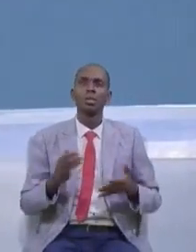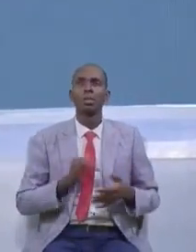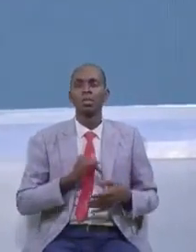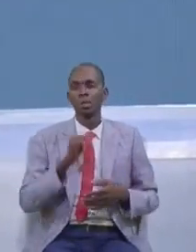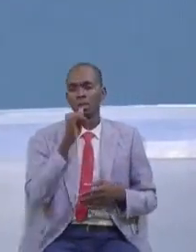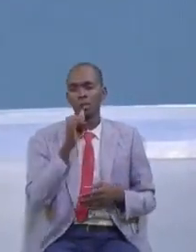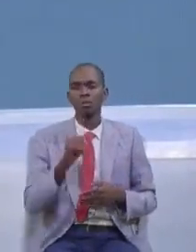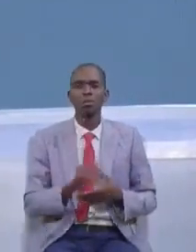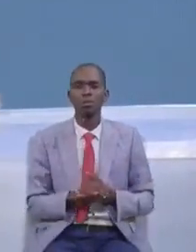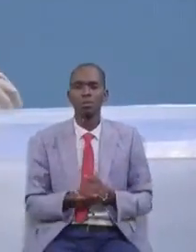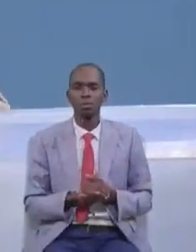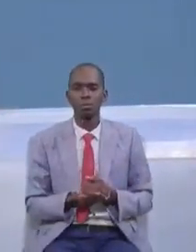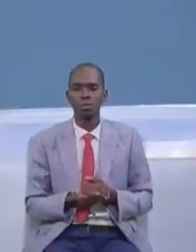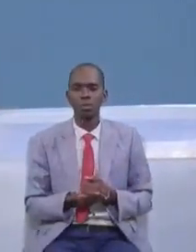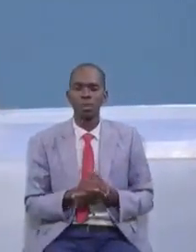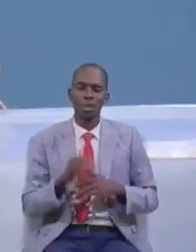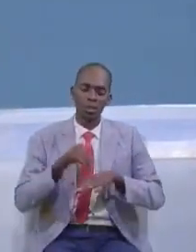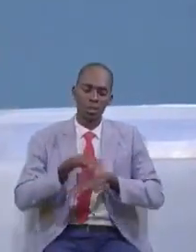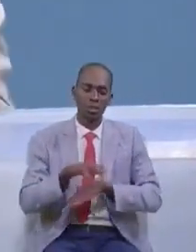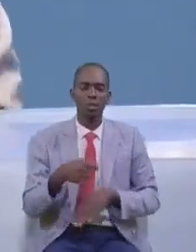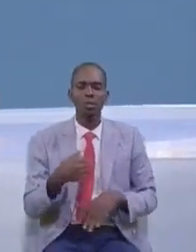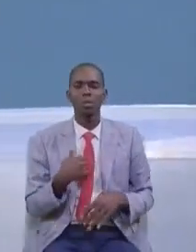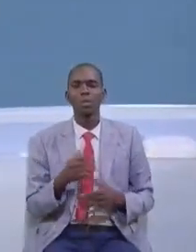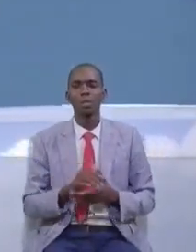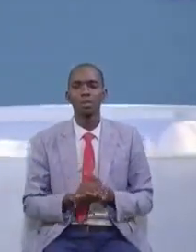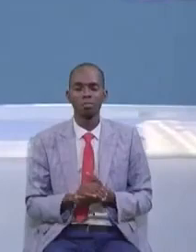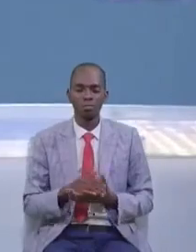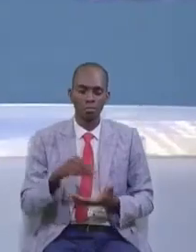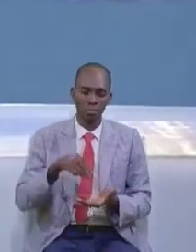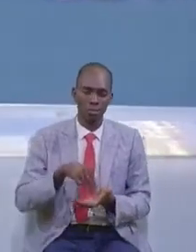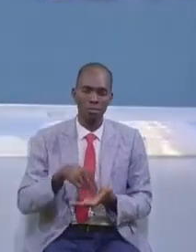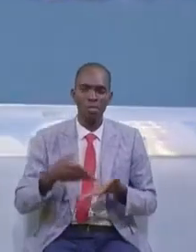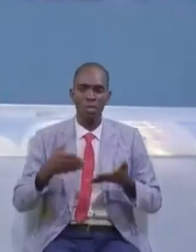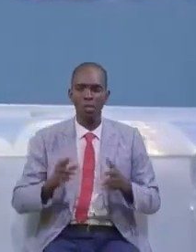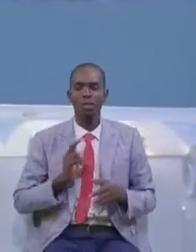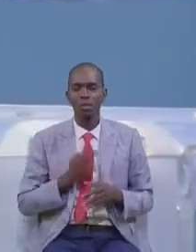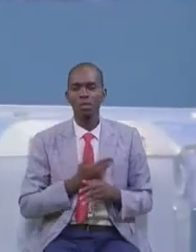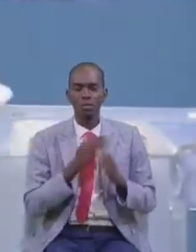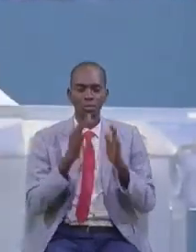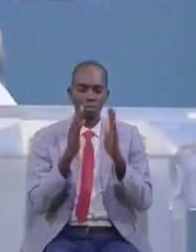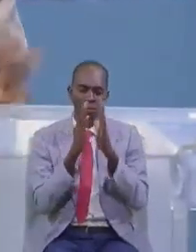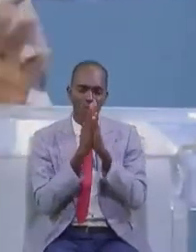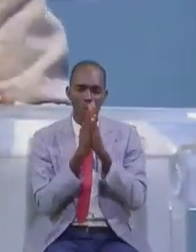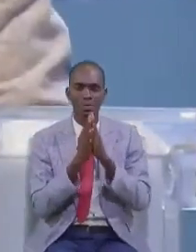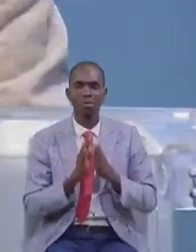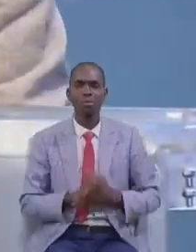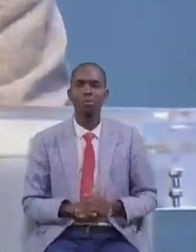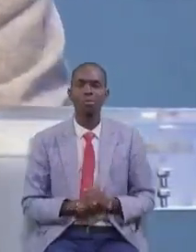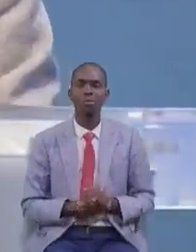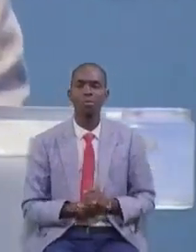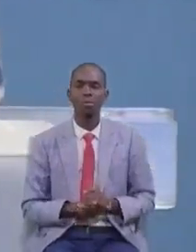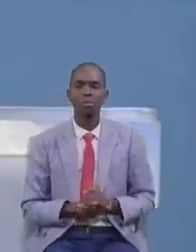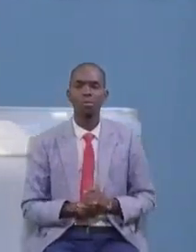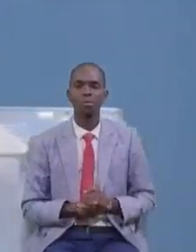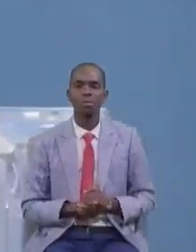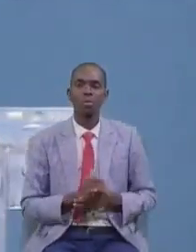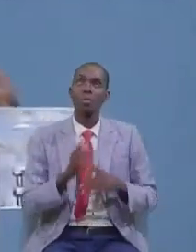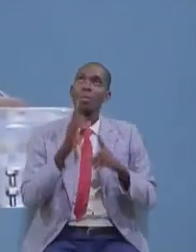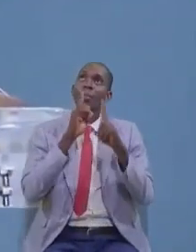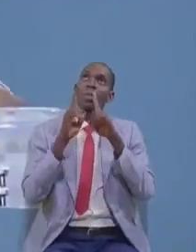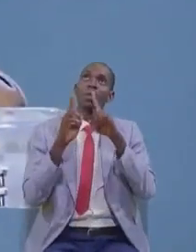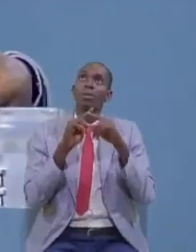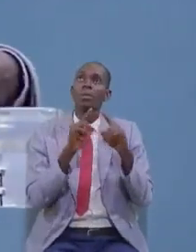ఉన్నాను. Send me. నన్ను పంపించండి. Rise up and let us pray. ఆ విధంగా మనం ప్రార్థన చేద్దామా? Tell the